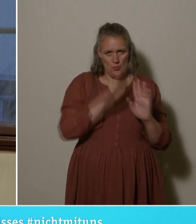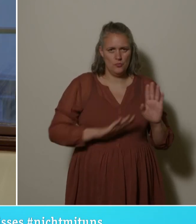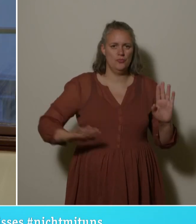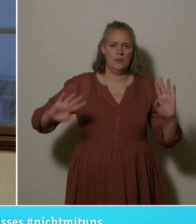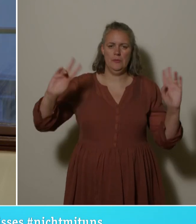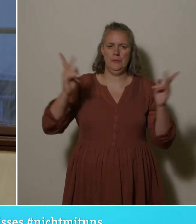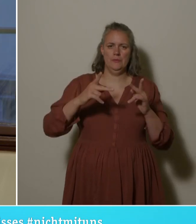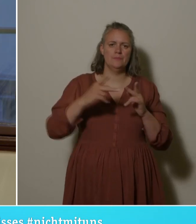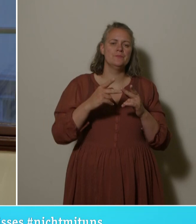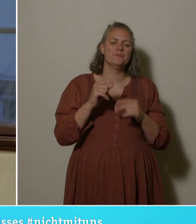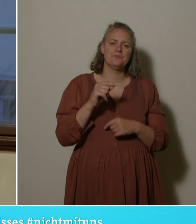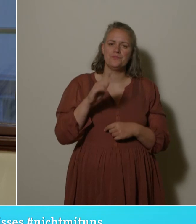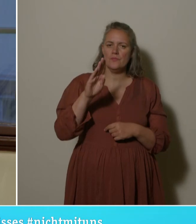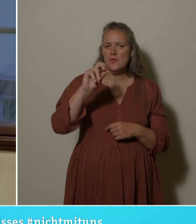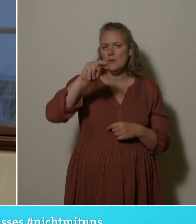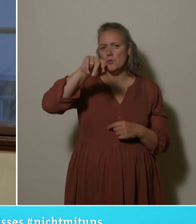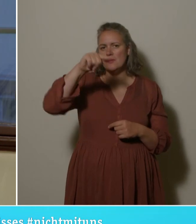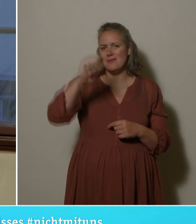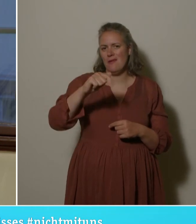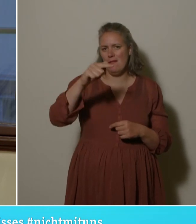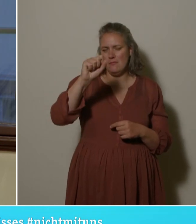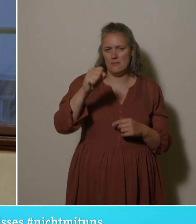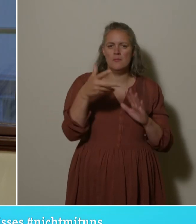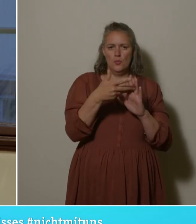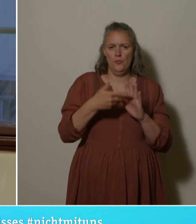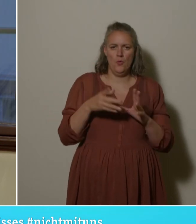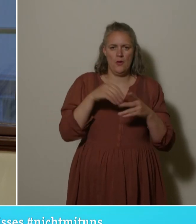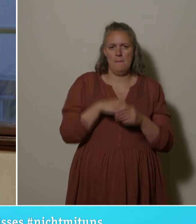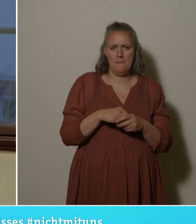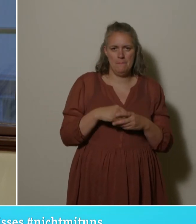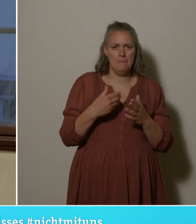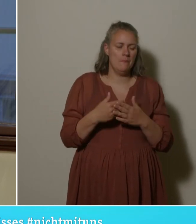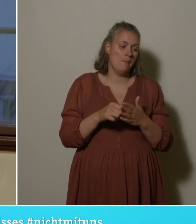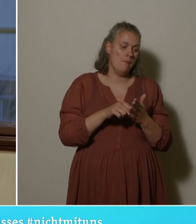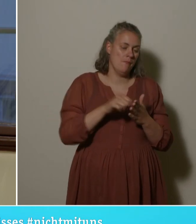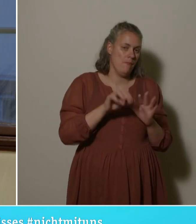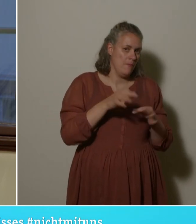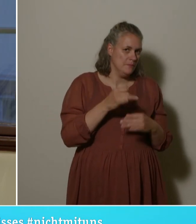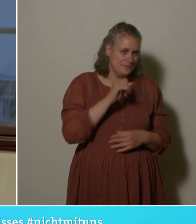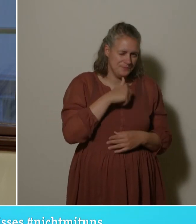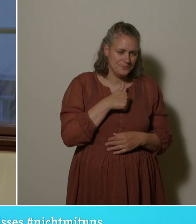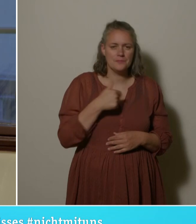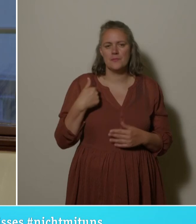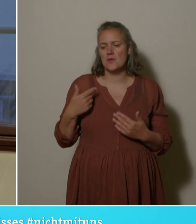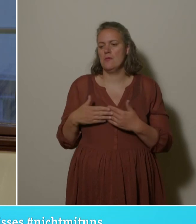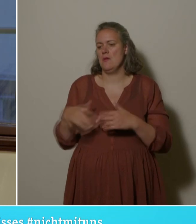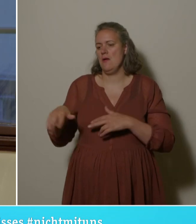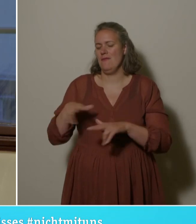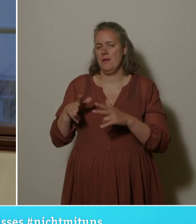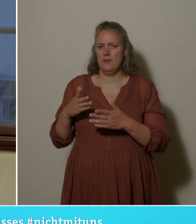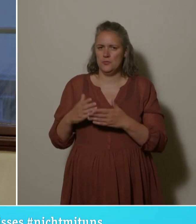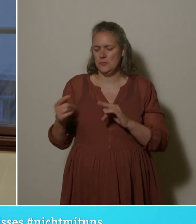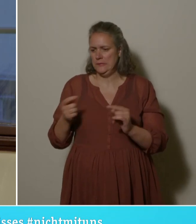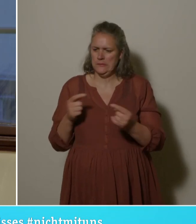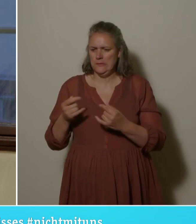eine Bonitätsprüfung vorgesehen. Wir diskutieren auch bereits im Nahverkehr, wie man damit umgehen kann, weil